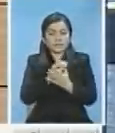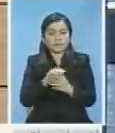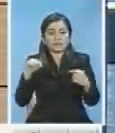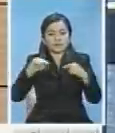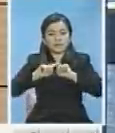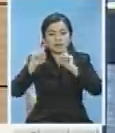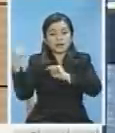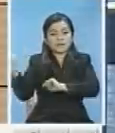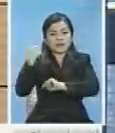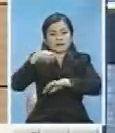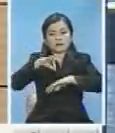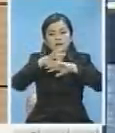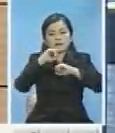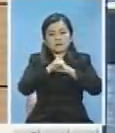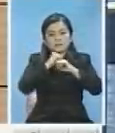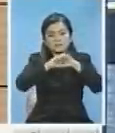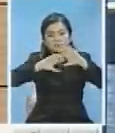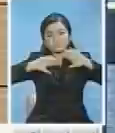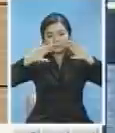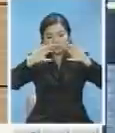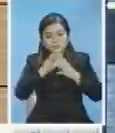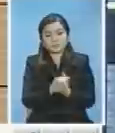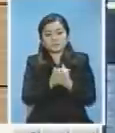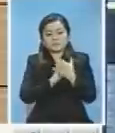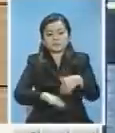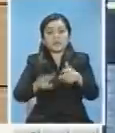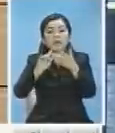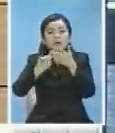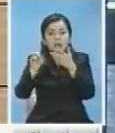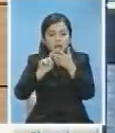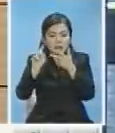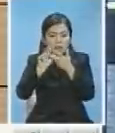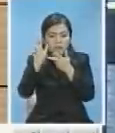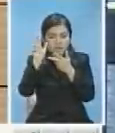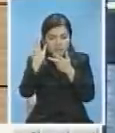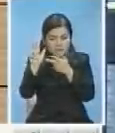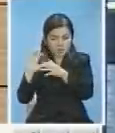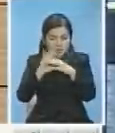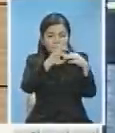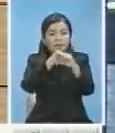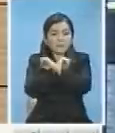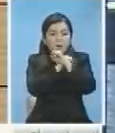ข้ามาเกี่ยวข้องประการที่3ก็คือเรื่องของการปกป้องรักษาอธิปไตยเหนือดินแดนของไทย